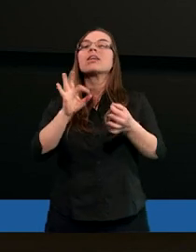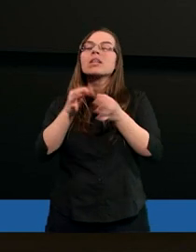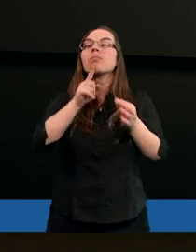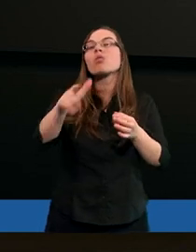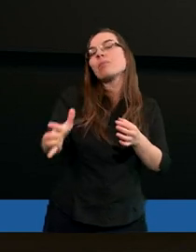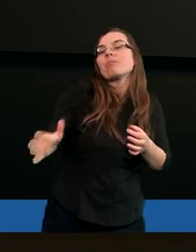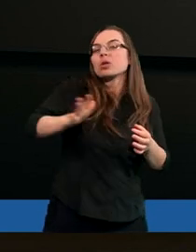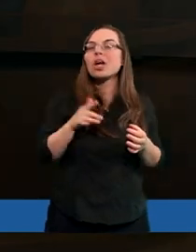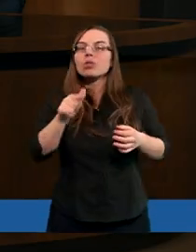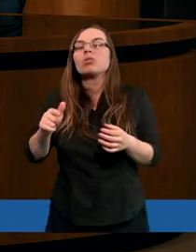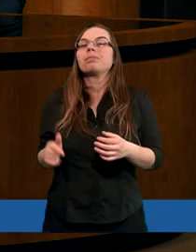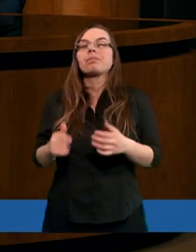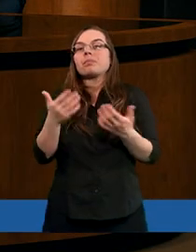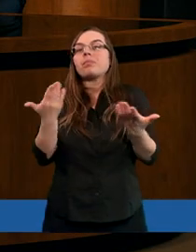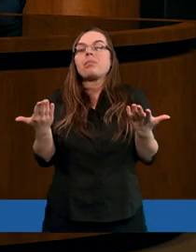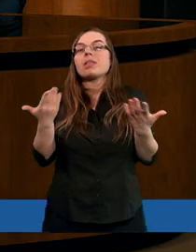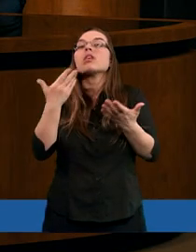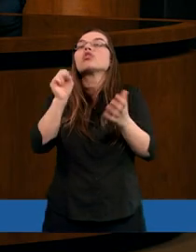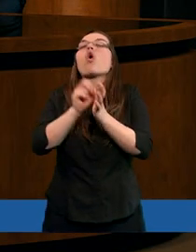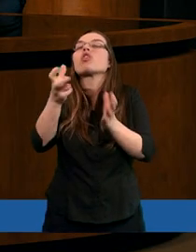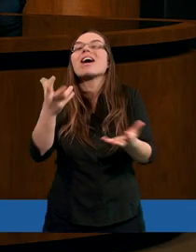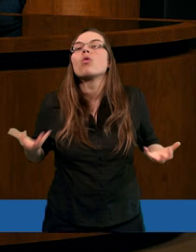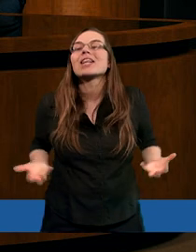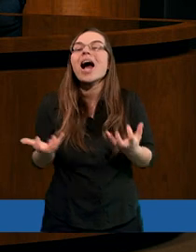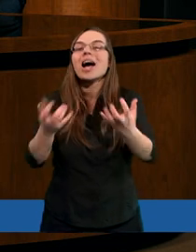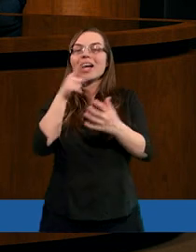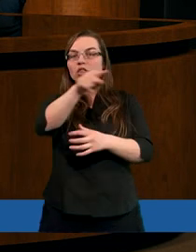tym przeżyciu? Do czego ich zachęcił?